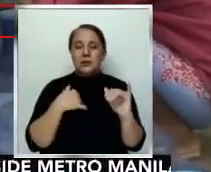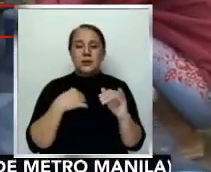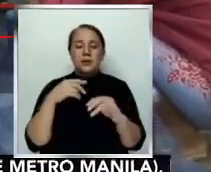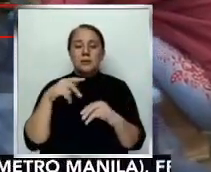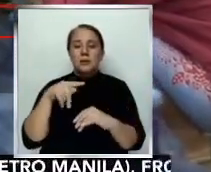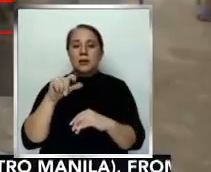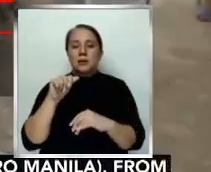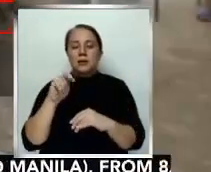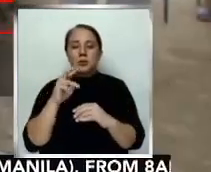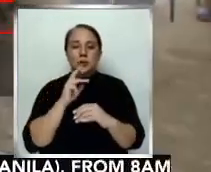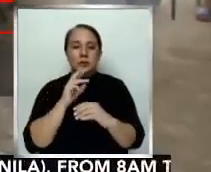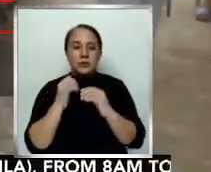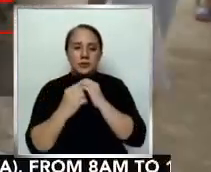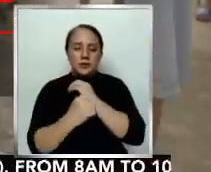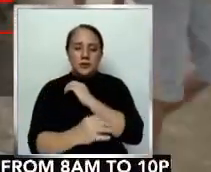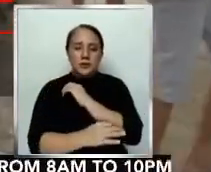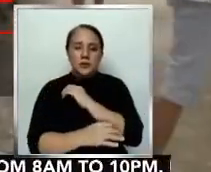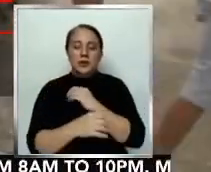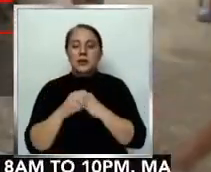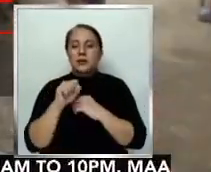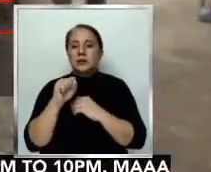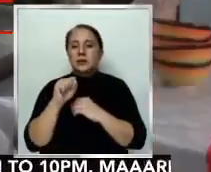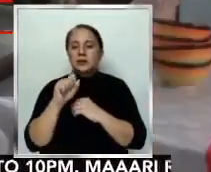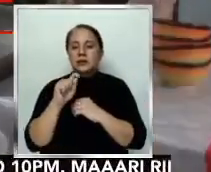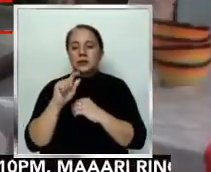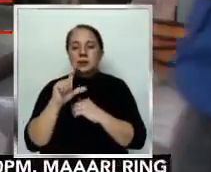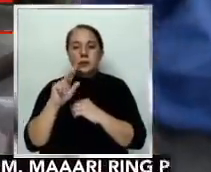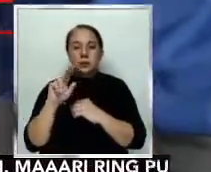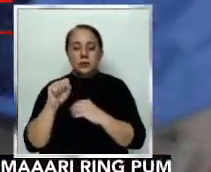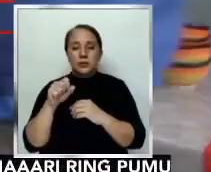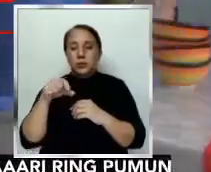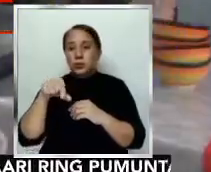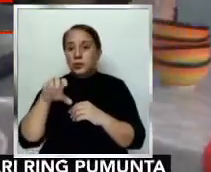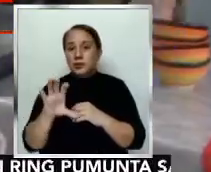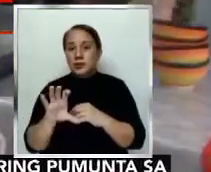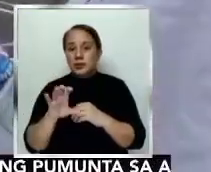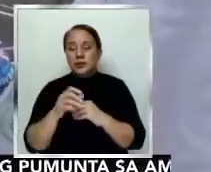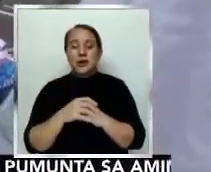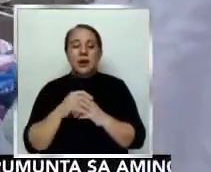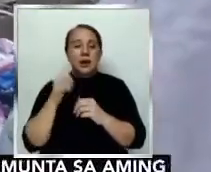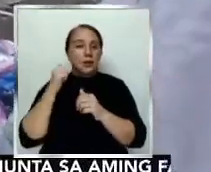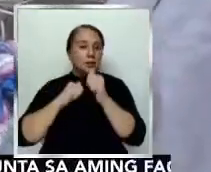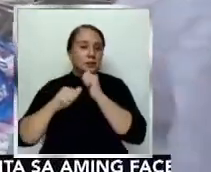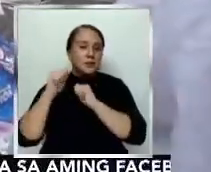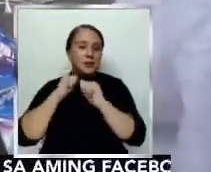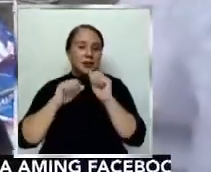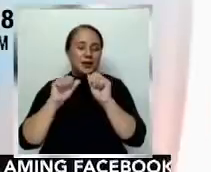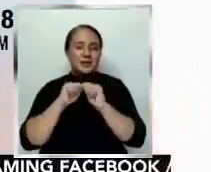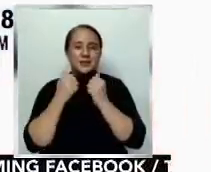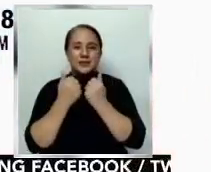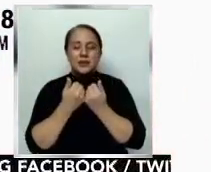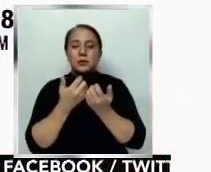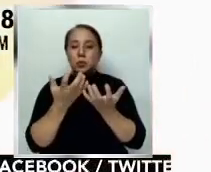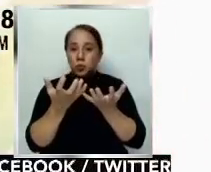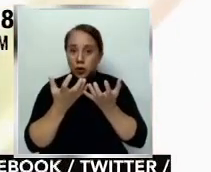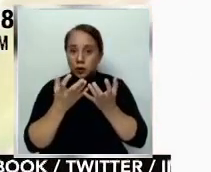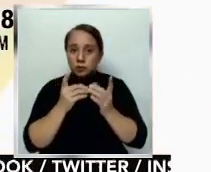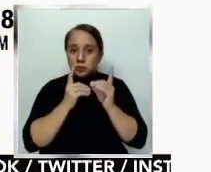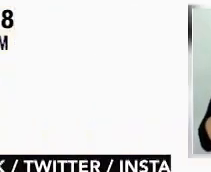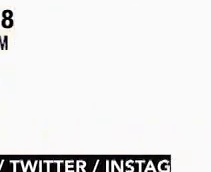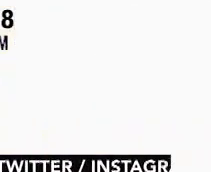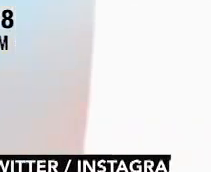Foundation at sa St. Theresa's College Quezon City Alumni Association. At sa mga nais mag-donate,